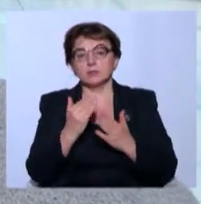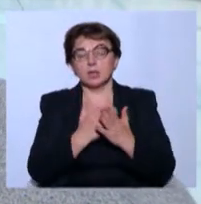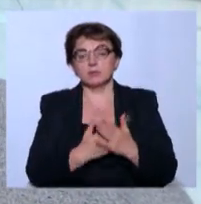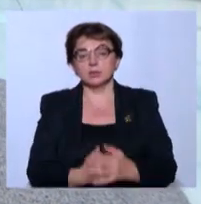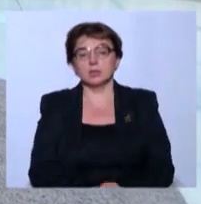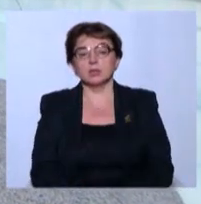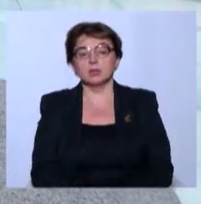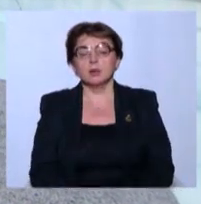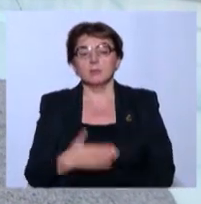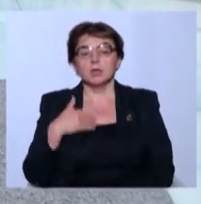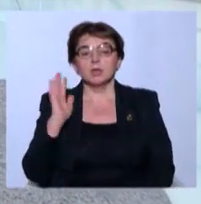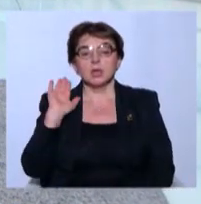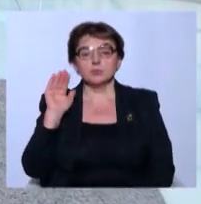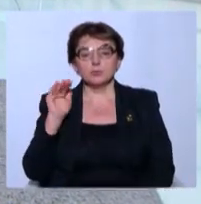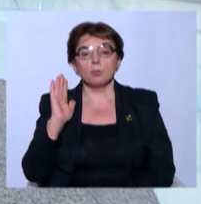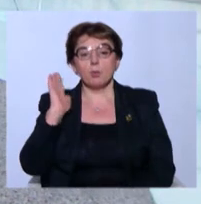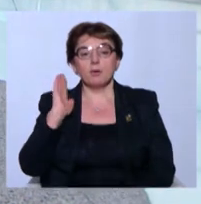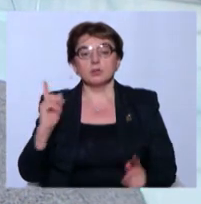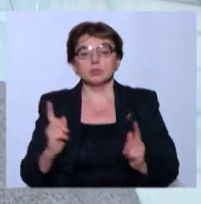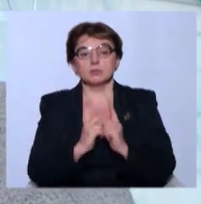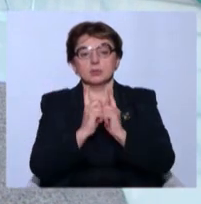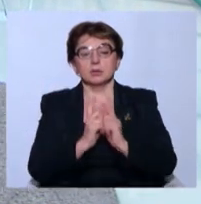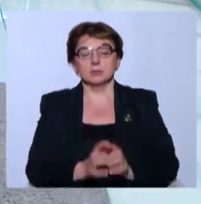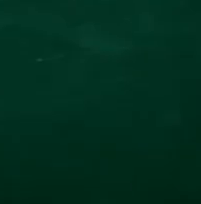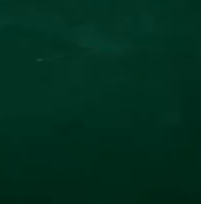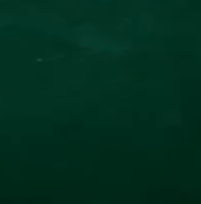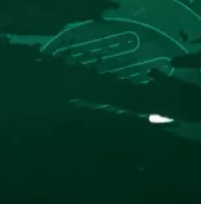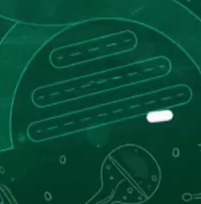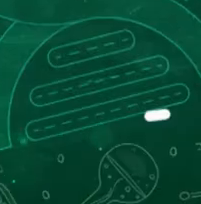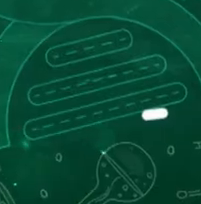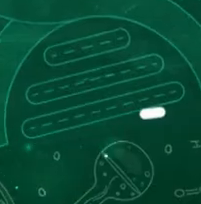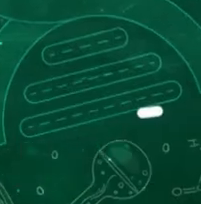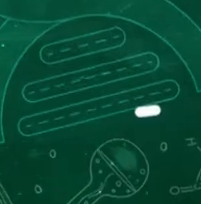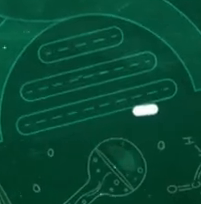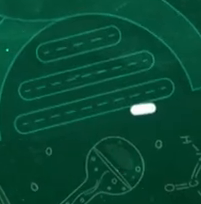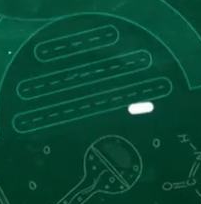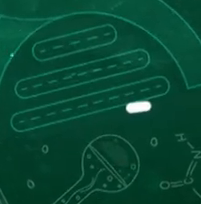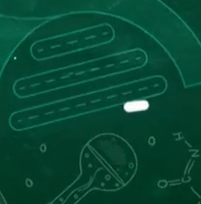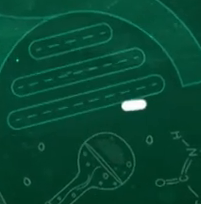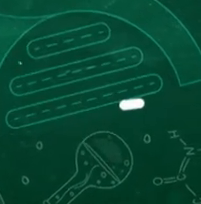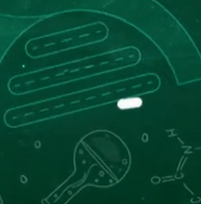გაკვეთილი. მე გემშვიდობებით, მომავალ შეხვედრამდე.